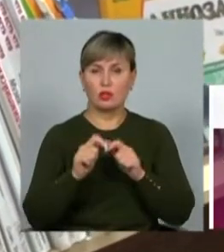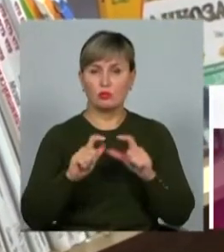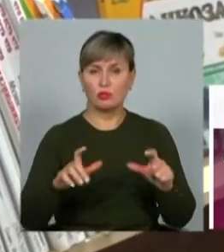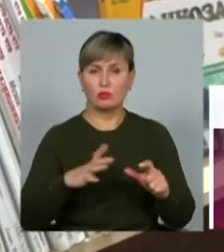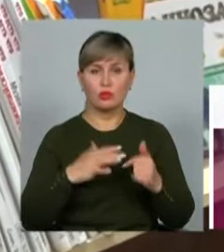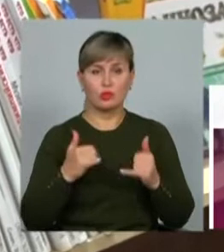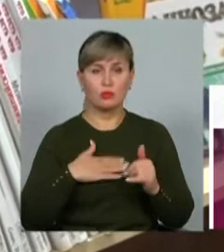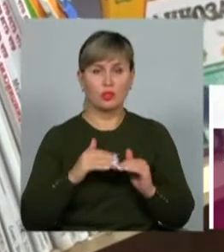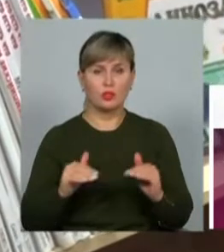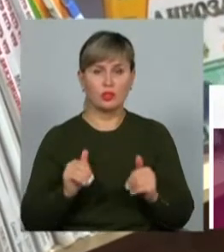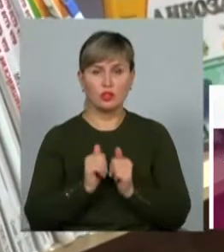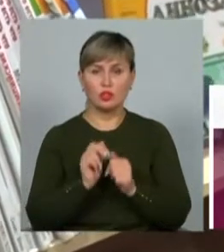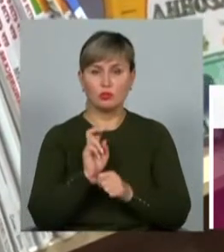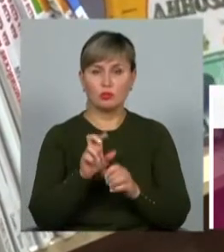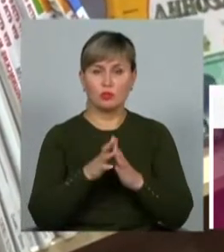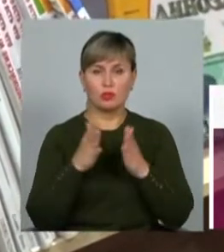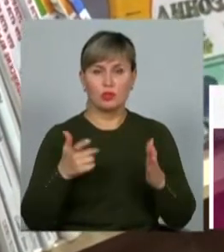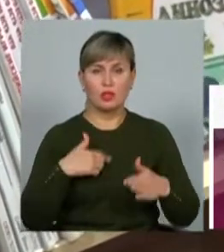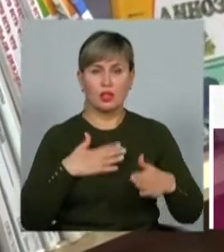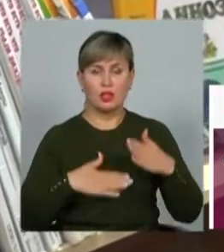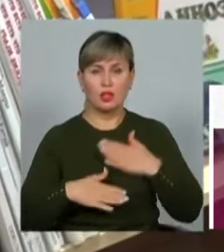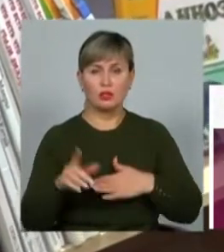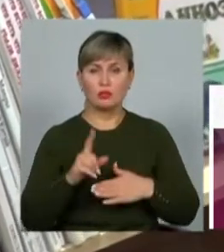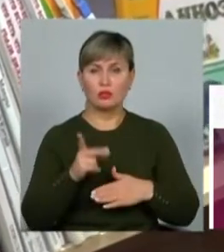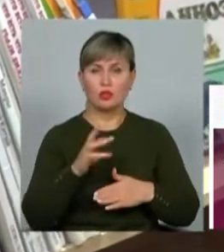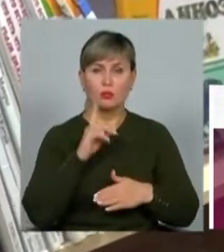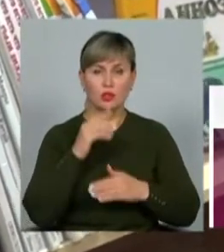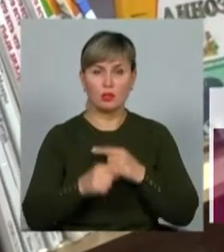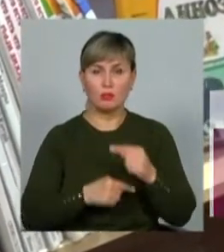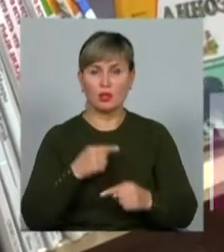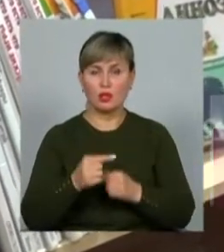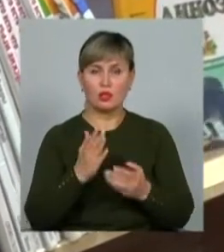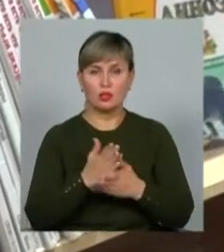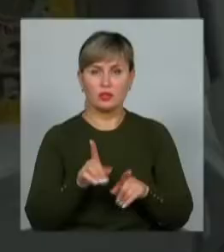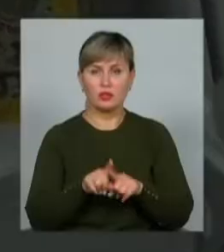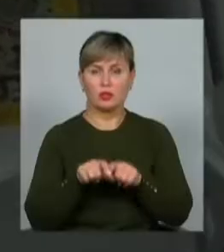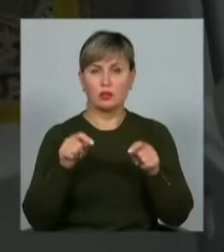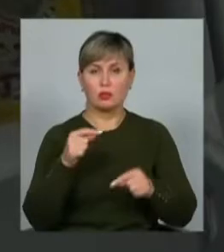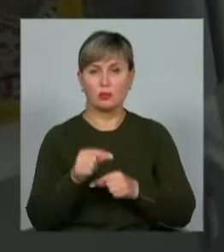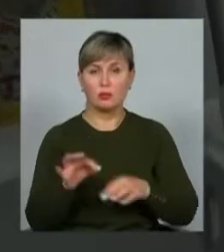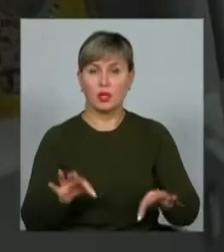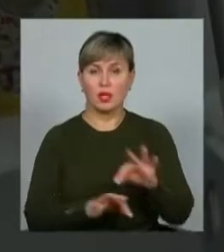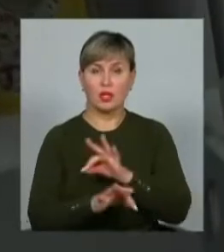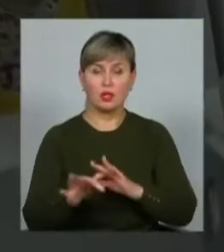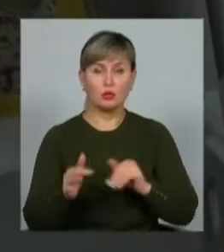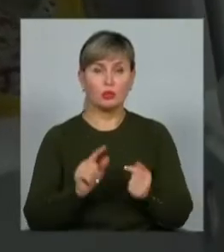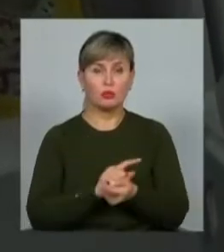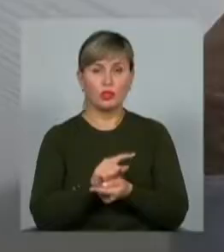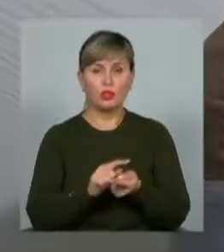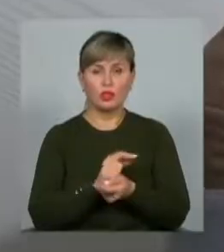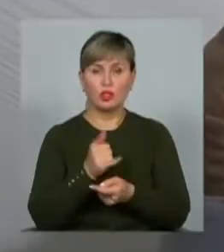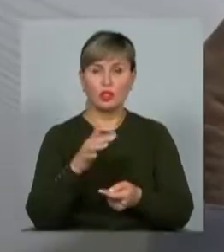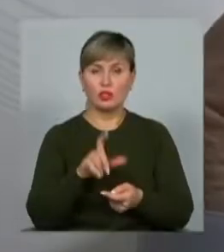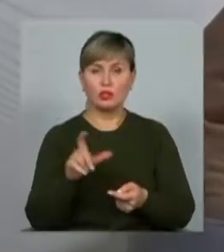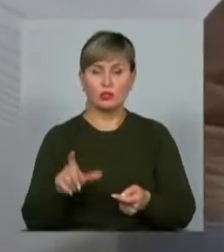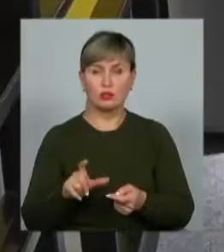мои дети часто приходят в библиотеку. Я рад, что для них в целом, для молодого поколения создаются такие проекты. После модернизации количество посетителей